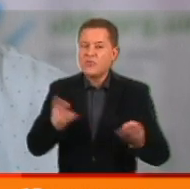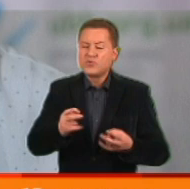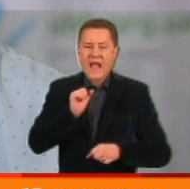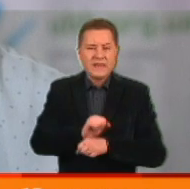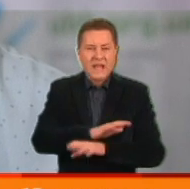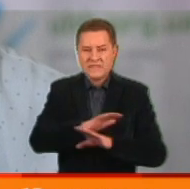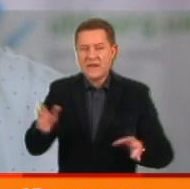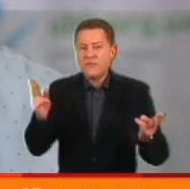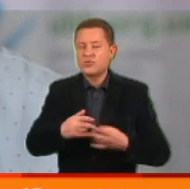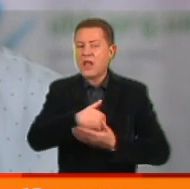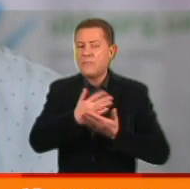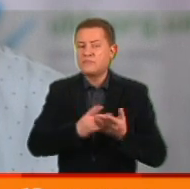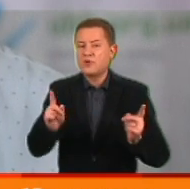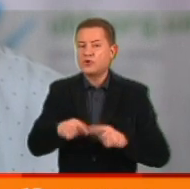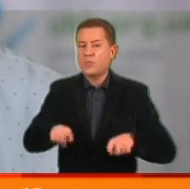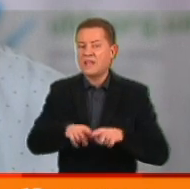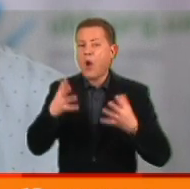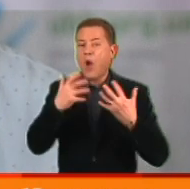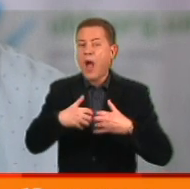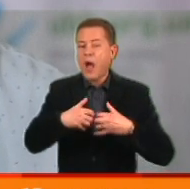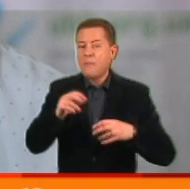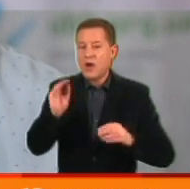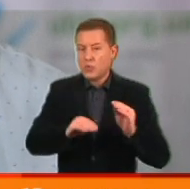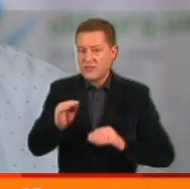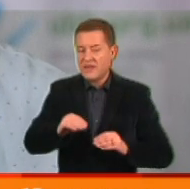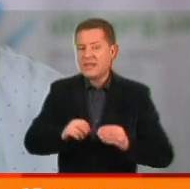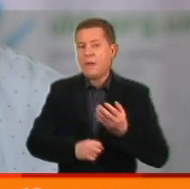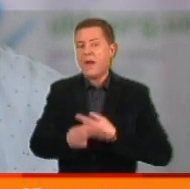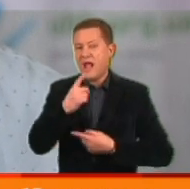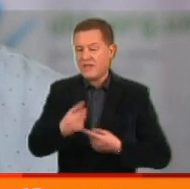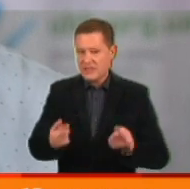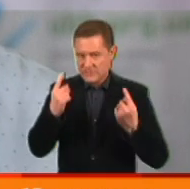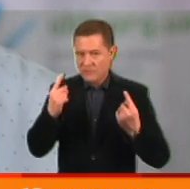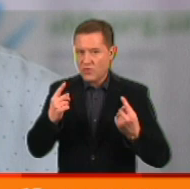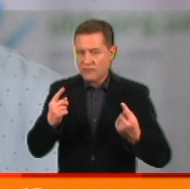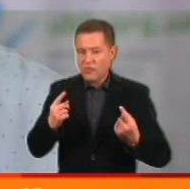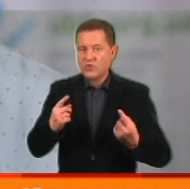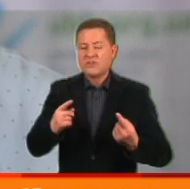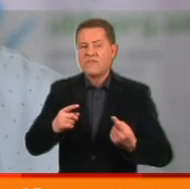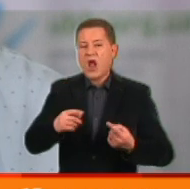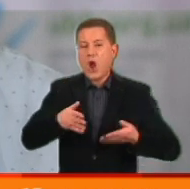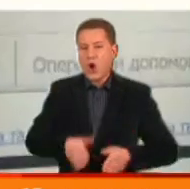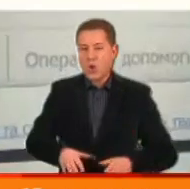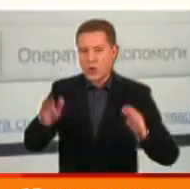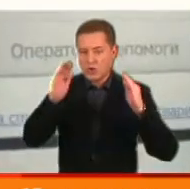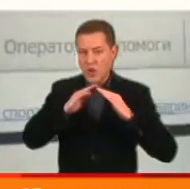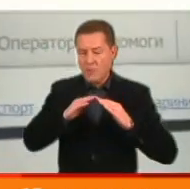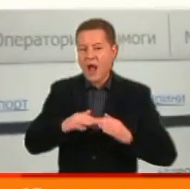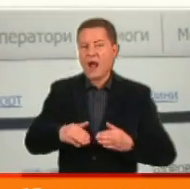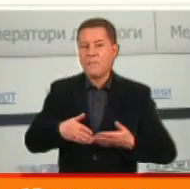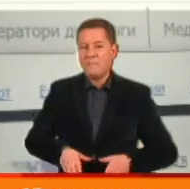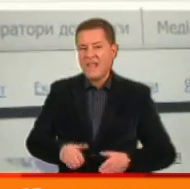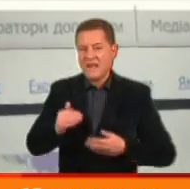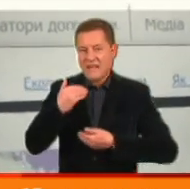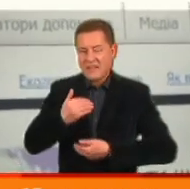нужно обеспечивать для того, чтобы такое оборудование появилось в ключевых роддомах, ключевых перинатальных центрах. Українська